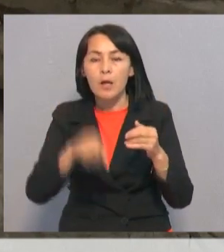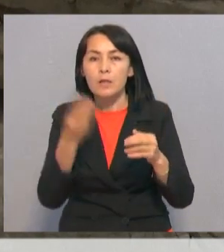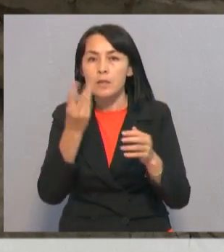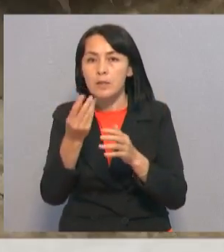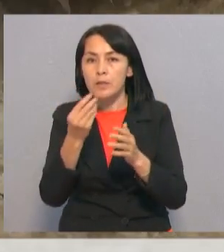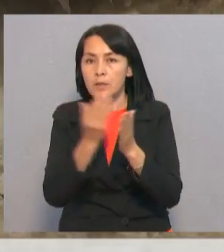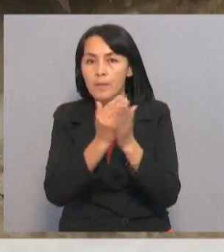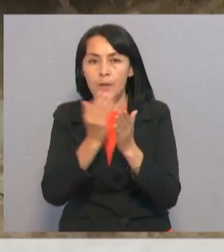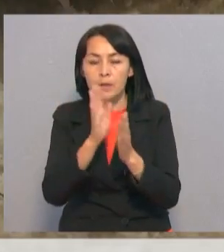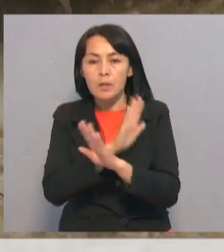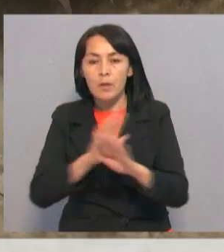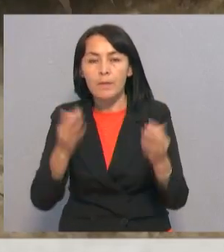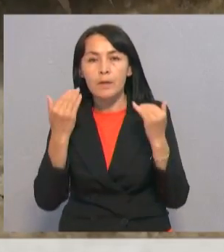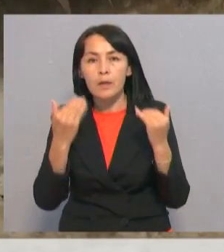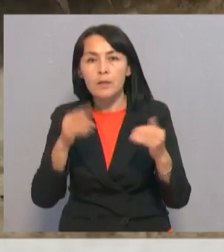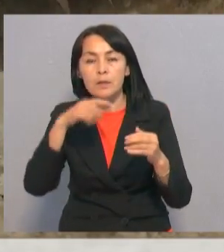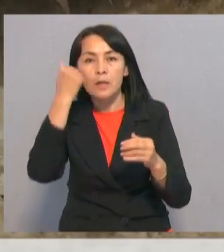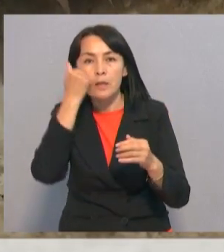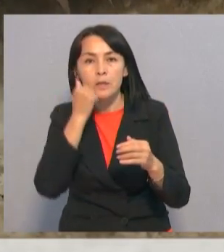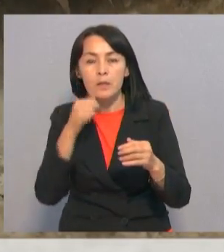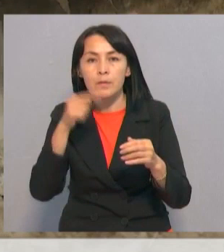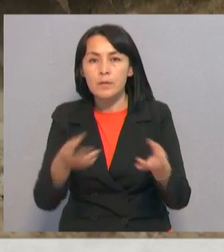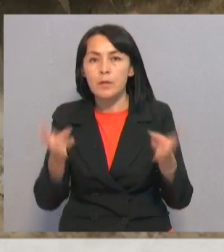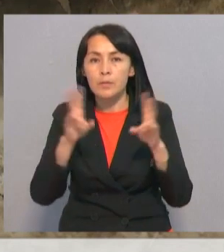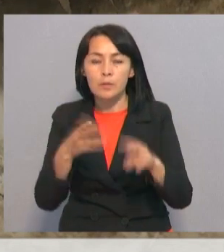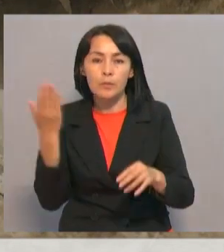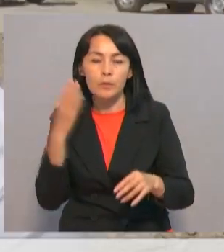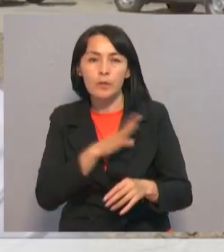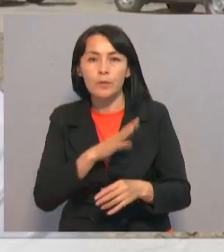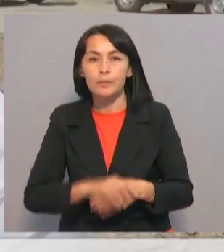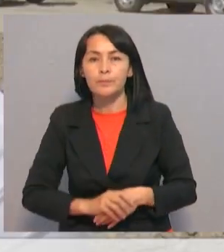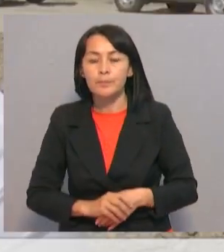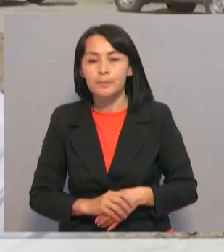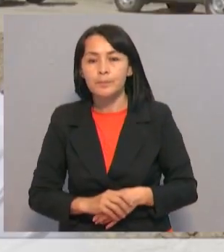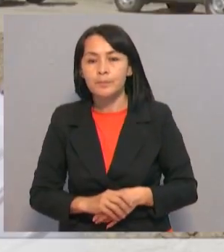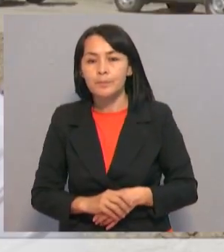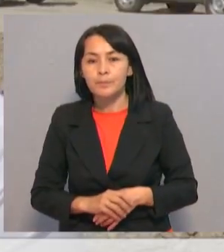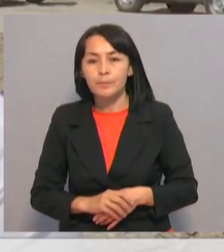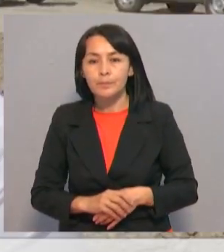из бюджета не были выделены, и старые опоры продолжали стоять, пока их не смыла вода.